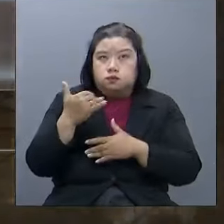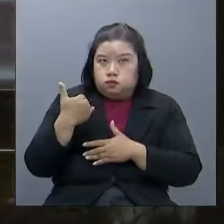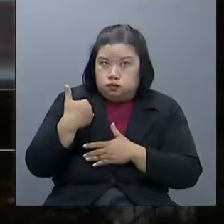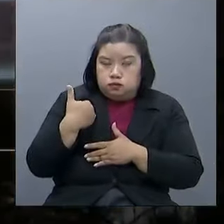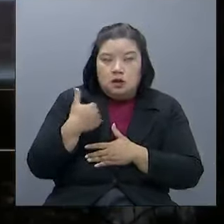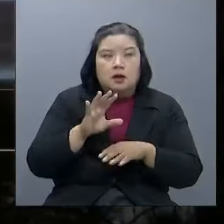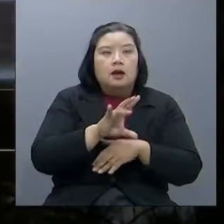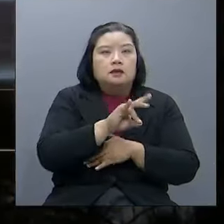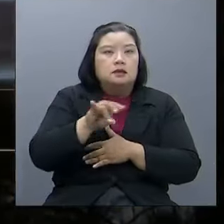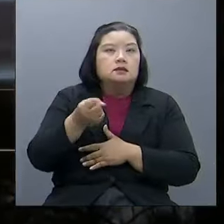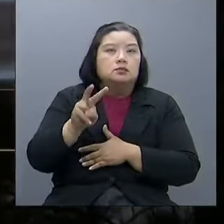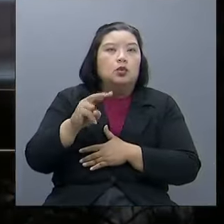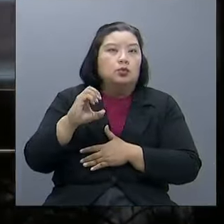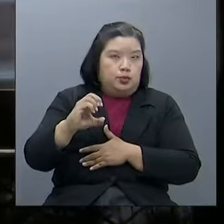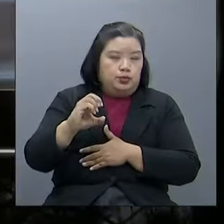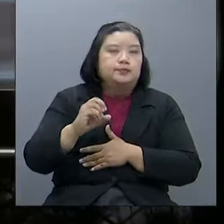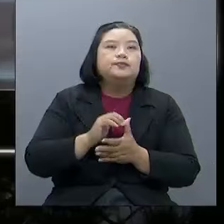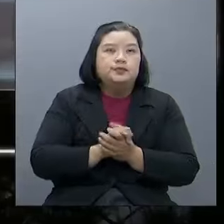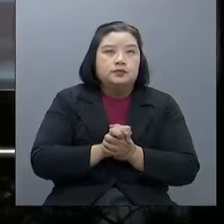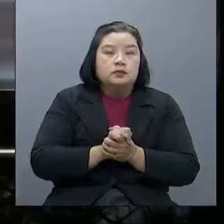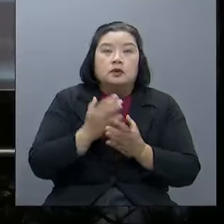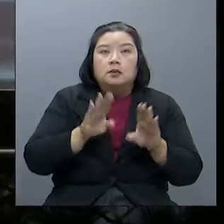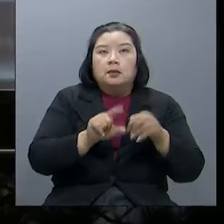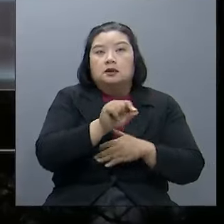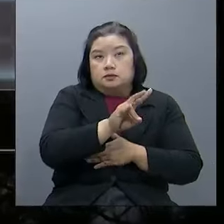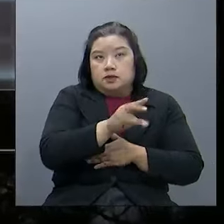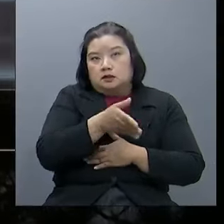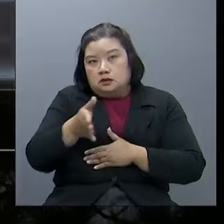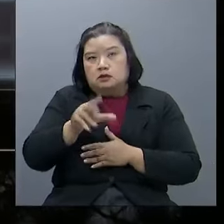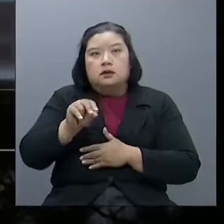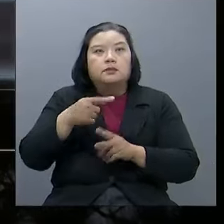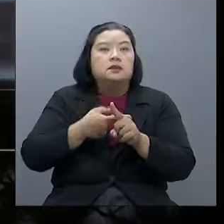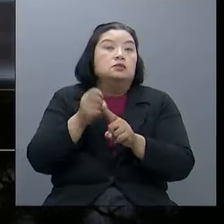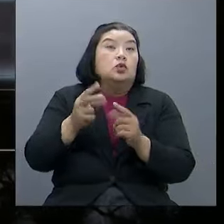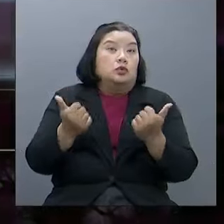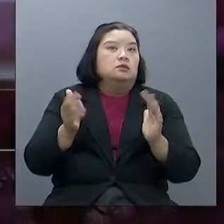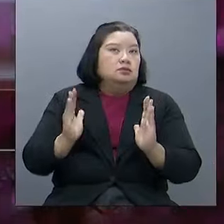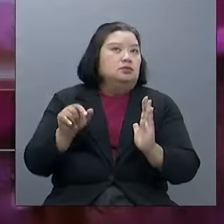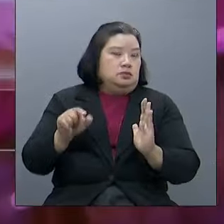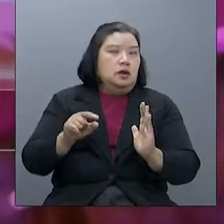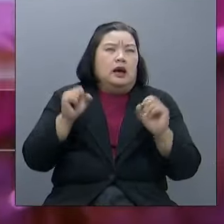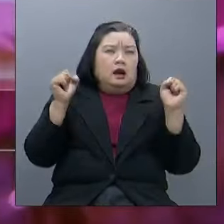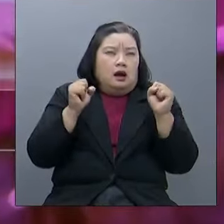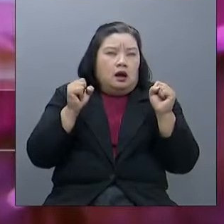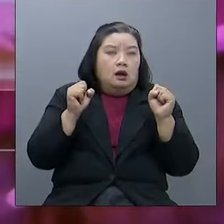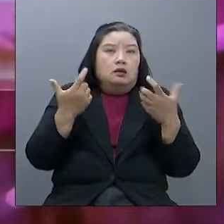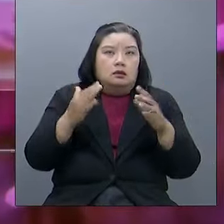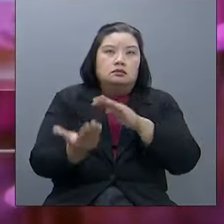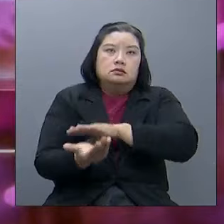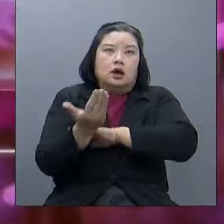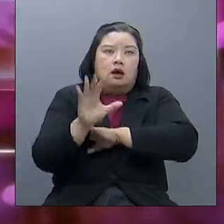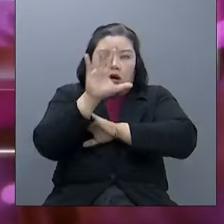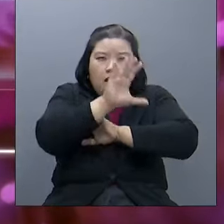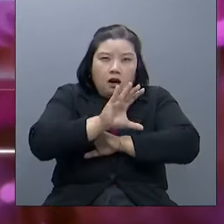ำสุด 7-12 องศาเซลเซียสช่วงตั้งแต่วันที่ 27-31 ธันวาคมนี้จะมีอากาศเย็นถึงหนาวมีหมอกในตอนเช้า